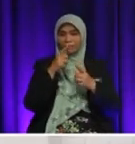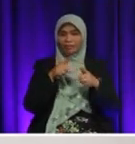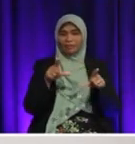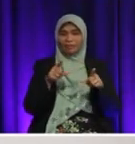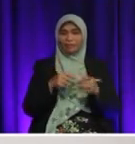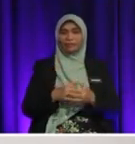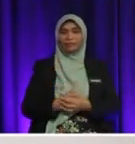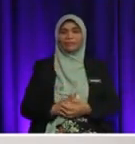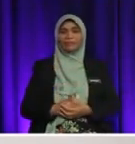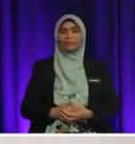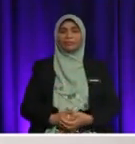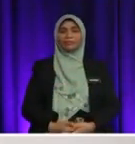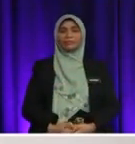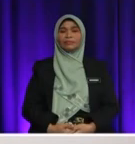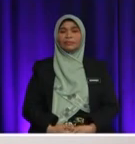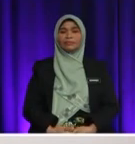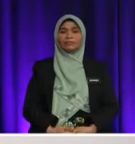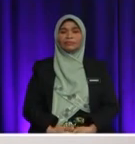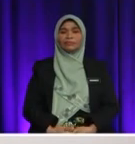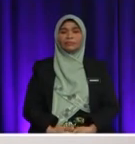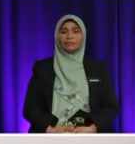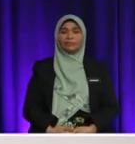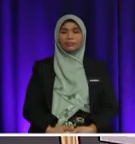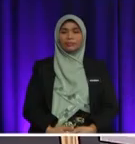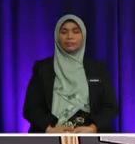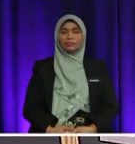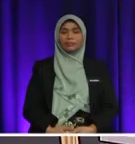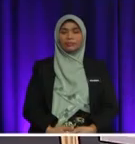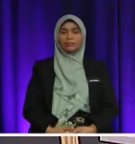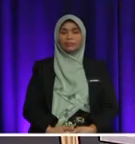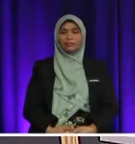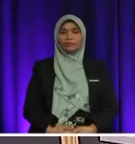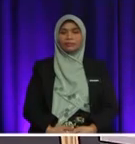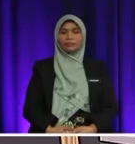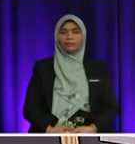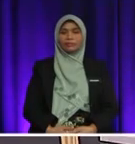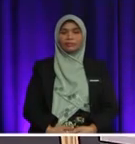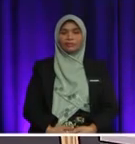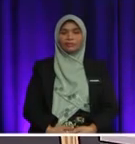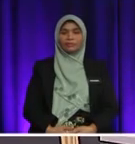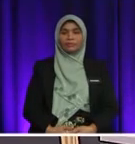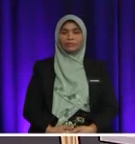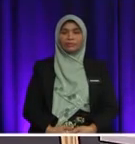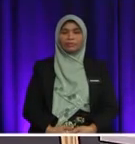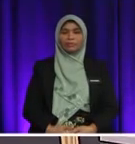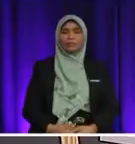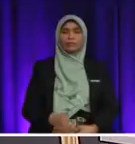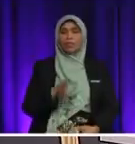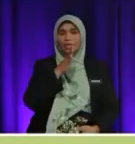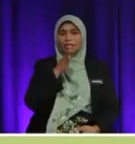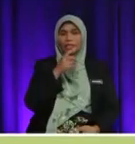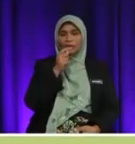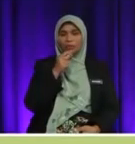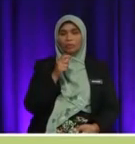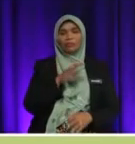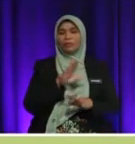Okey. Itu je. Baik. Okay. Itu jawapan kita juga. Semak jawapan Alif. Ya betul. Nenek tua tak perlu